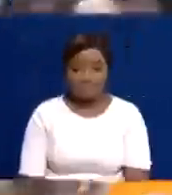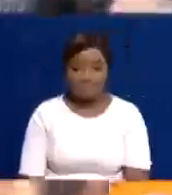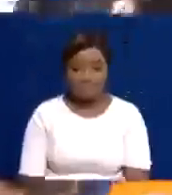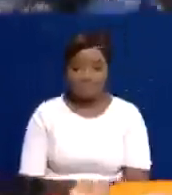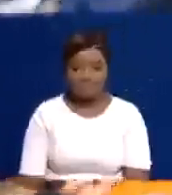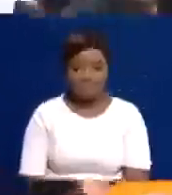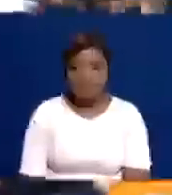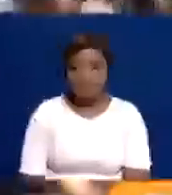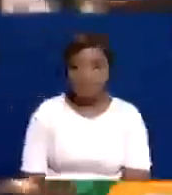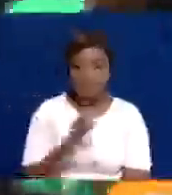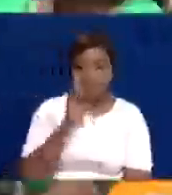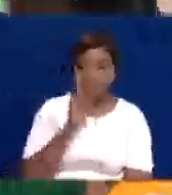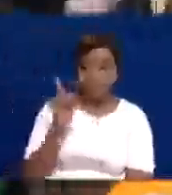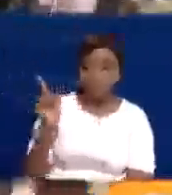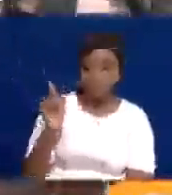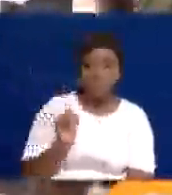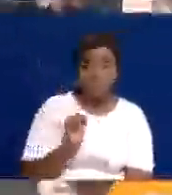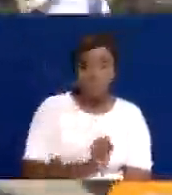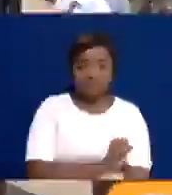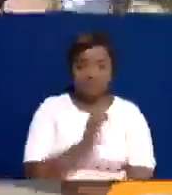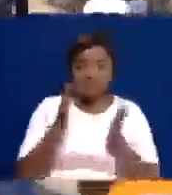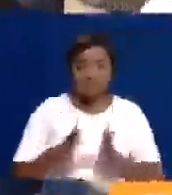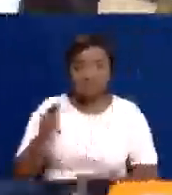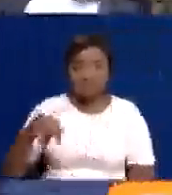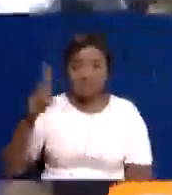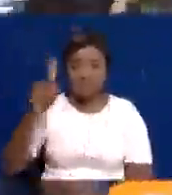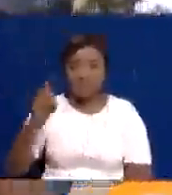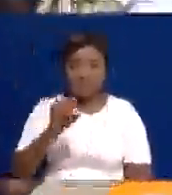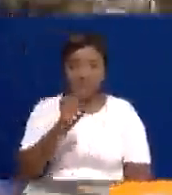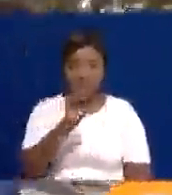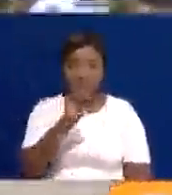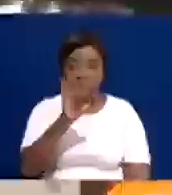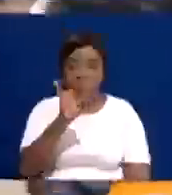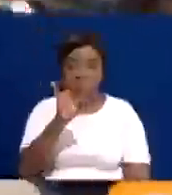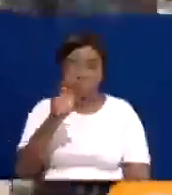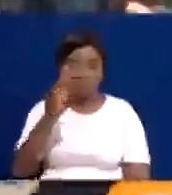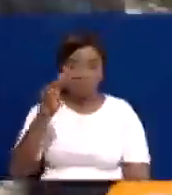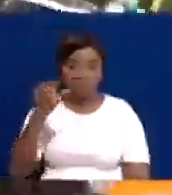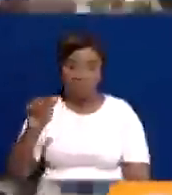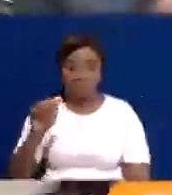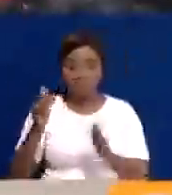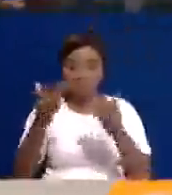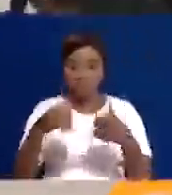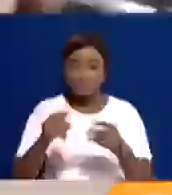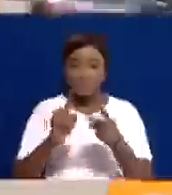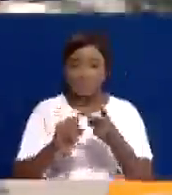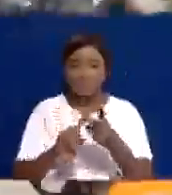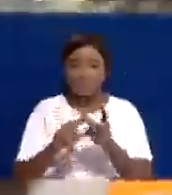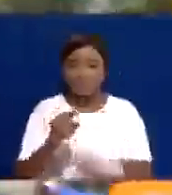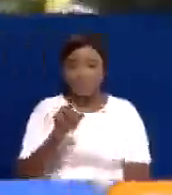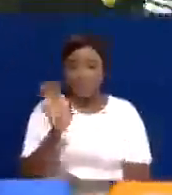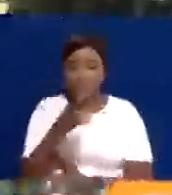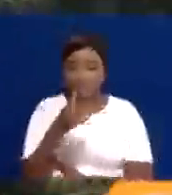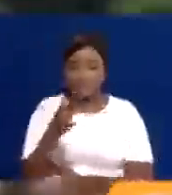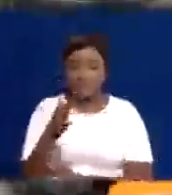Aidha, seneta wa Nairobi Edwin Sifuna na mbunge wa Embakasi Mashariki Babu Owino ni miongoni mwa